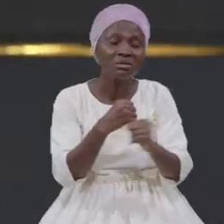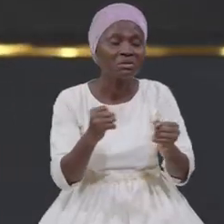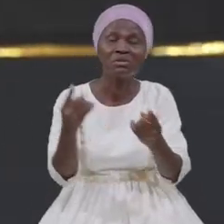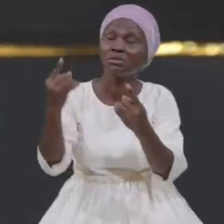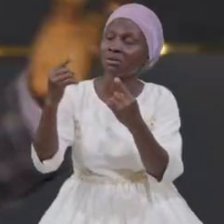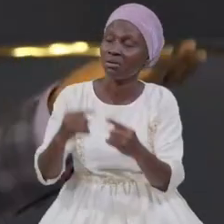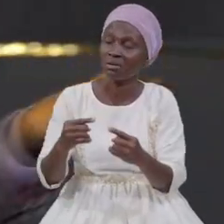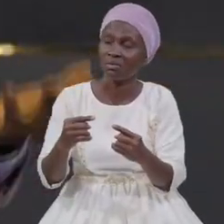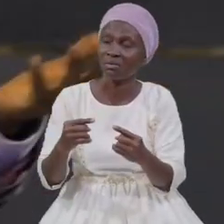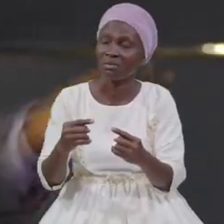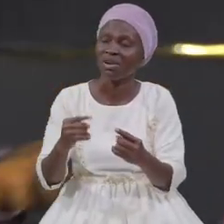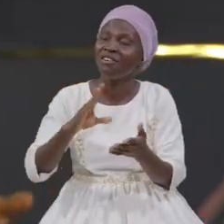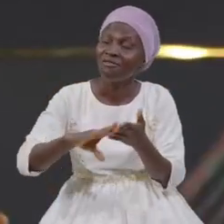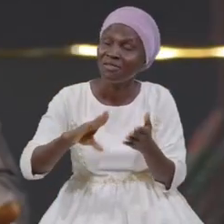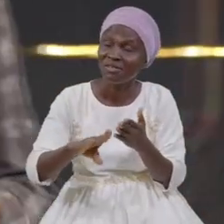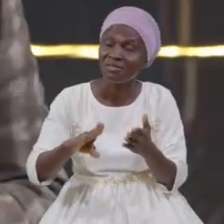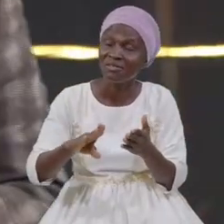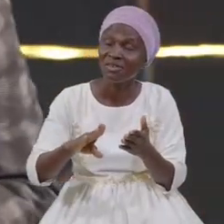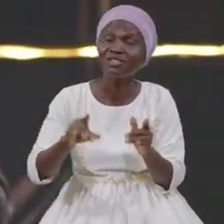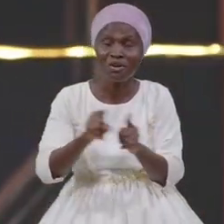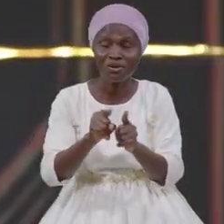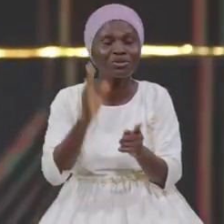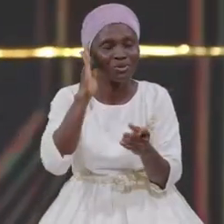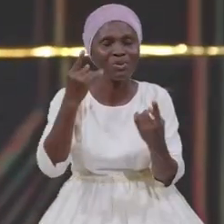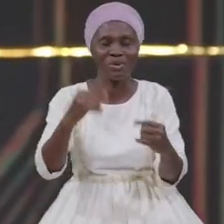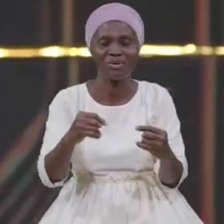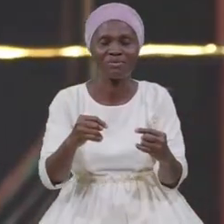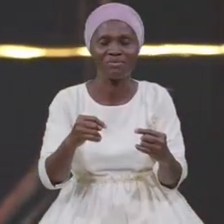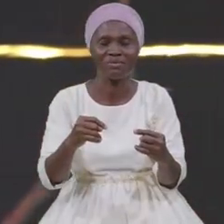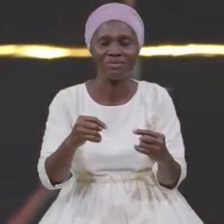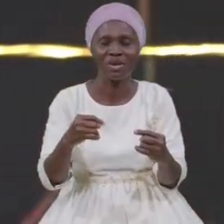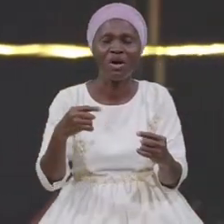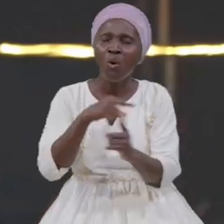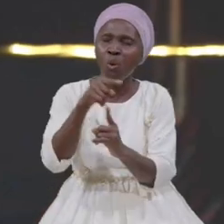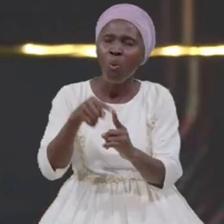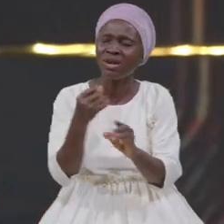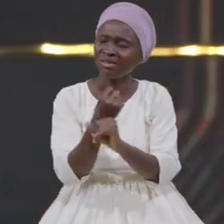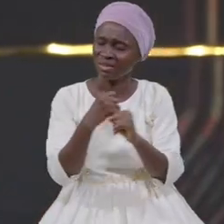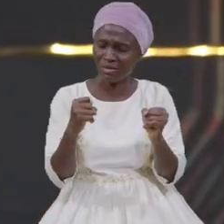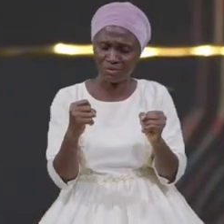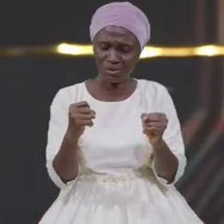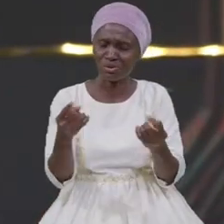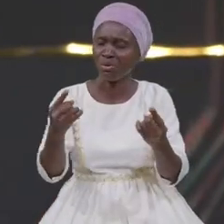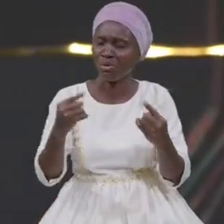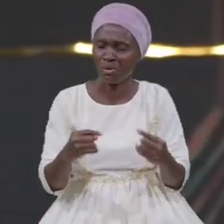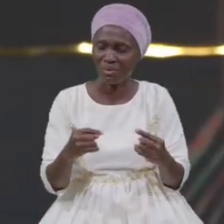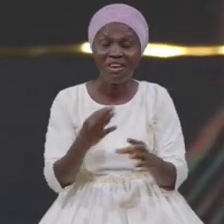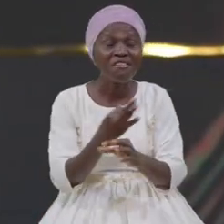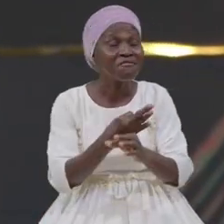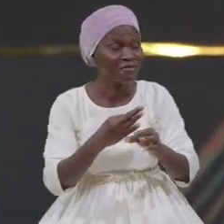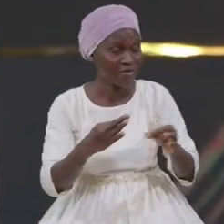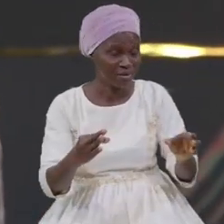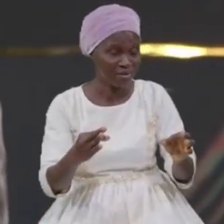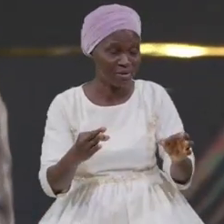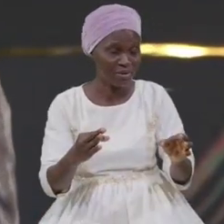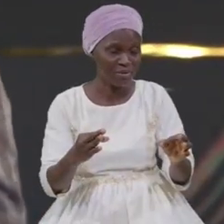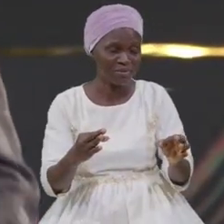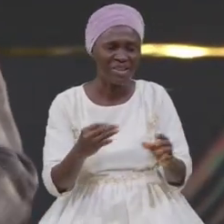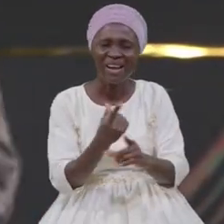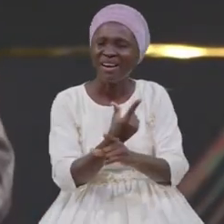salut vient, le pardon également est venu. Quand le salut vient, la libération,